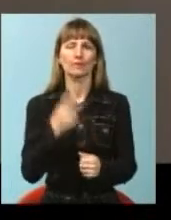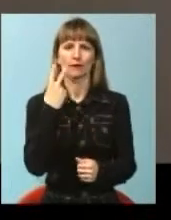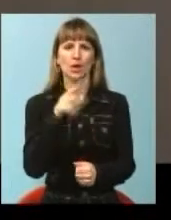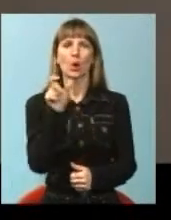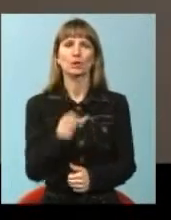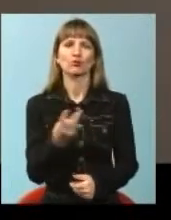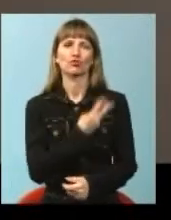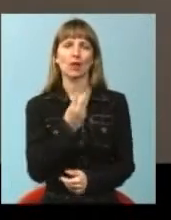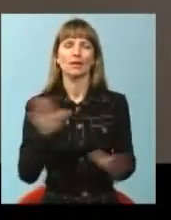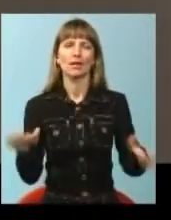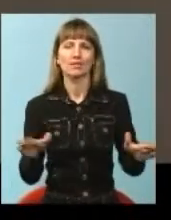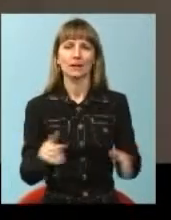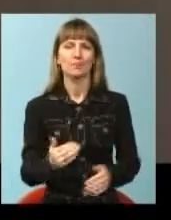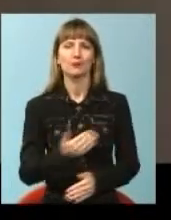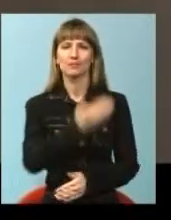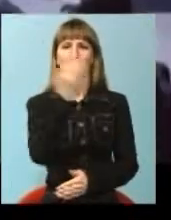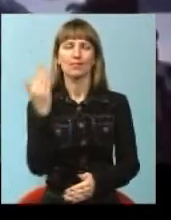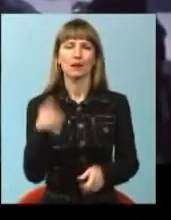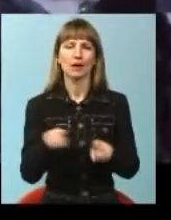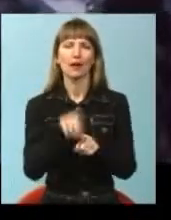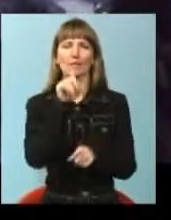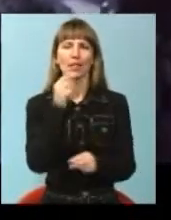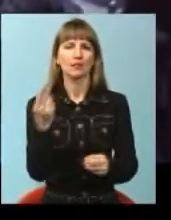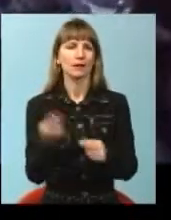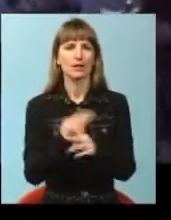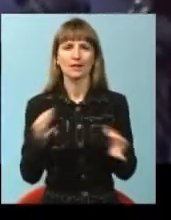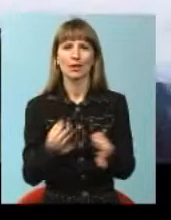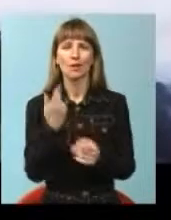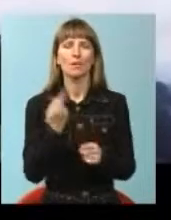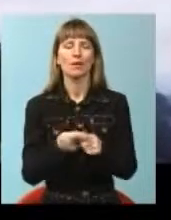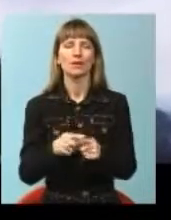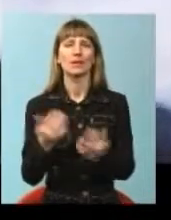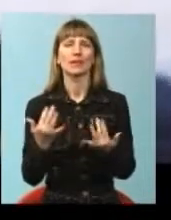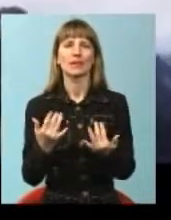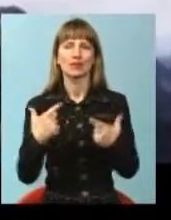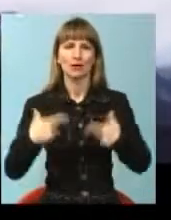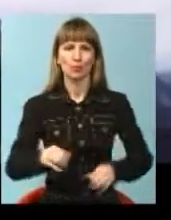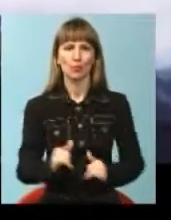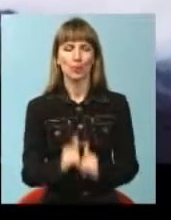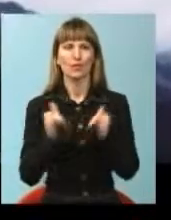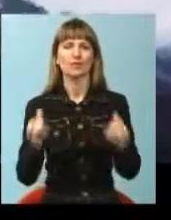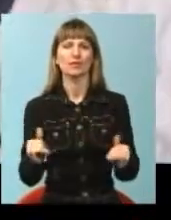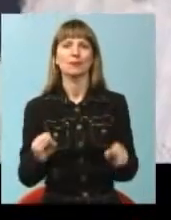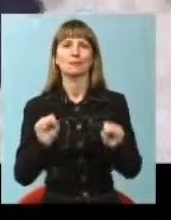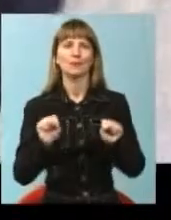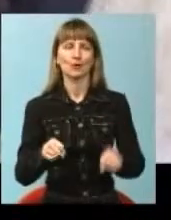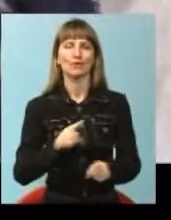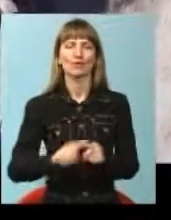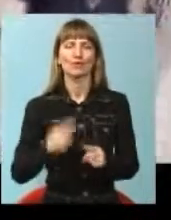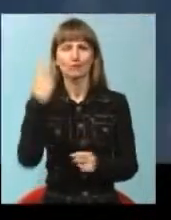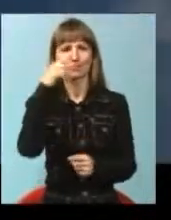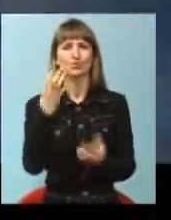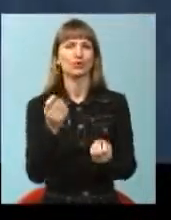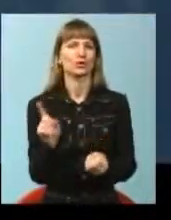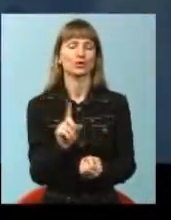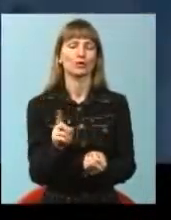людське бажання літати в небі, наче птах, не зникне ніколи. Тому кількість костюмів крил з кожним роком збільшується. Можливо, скоро вигадають